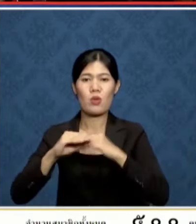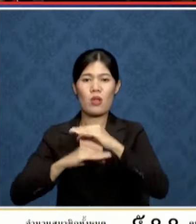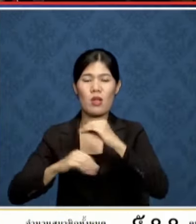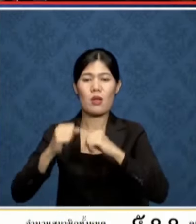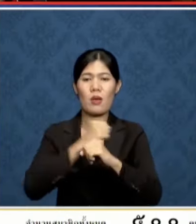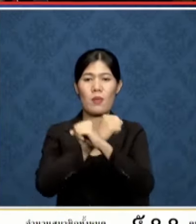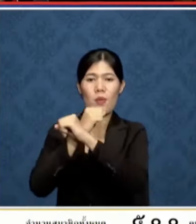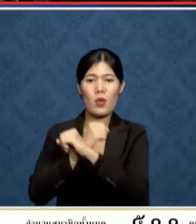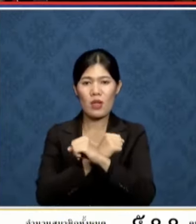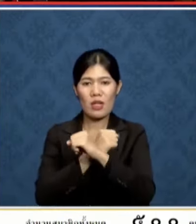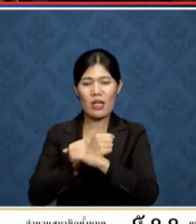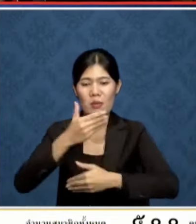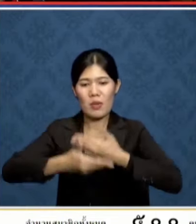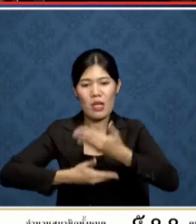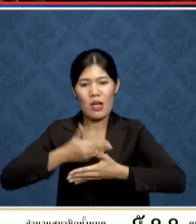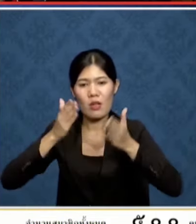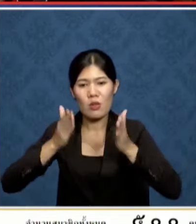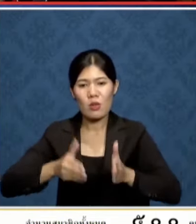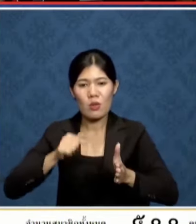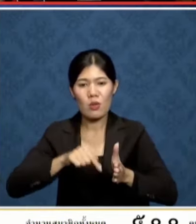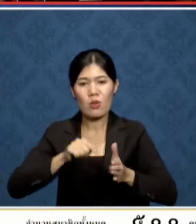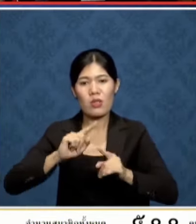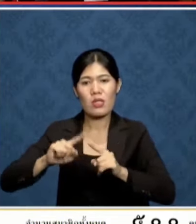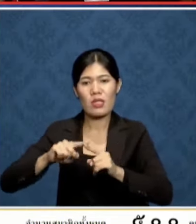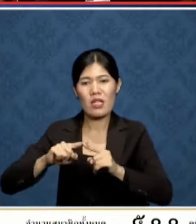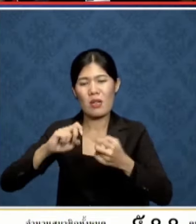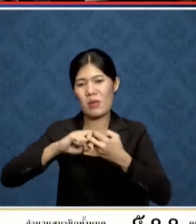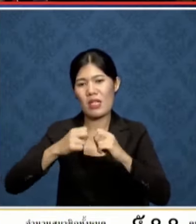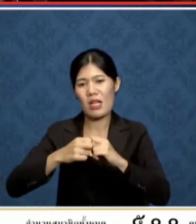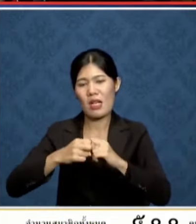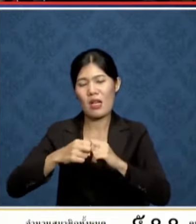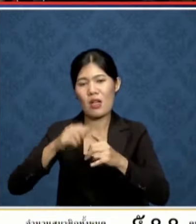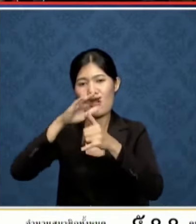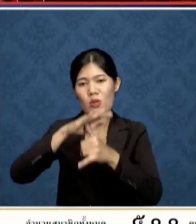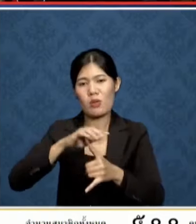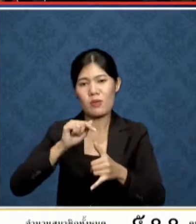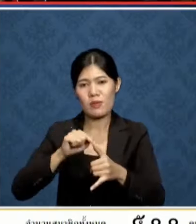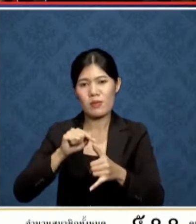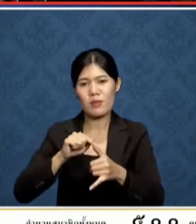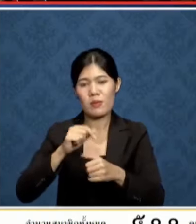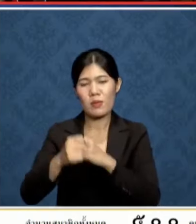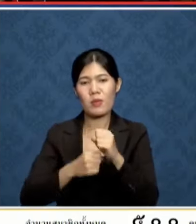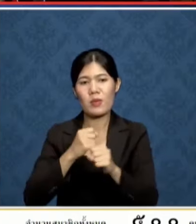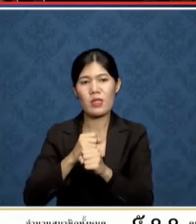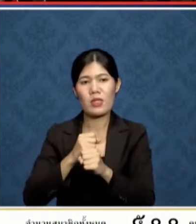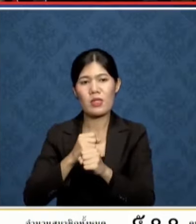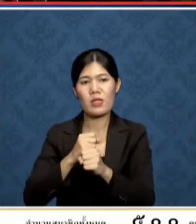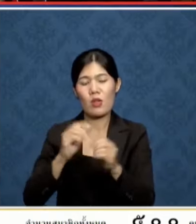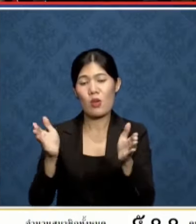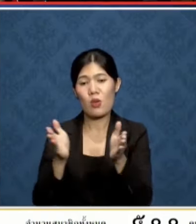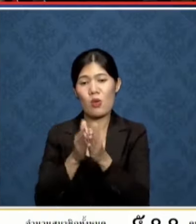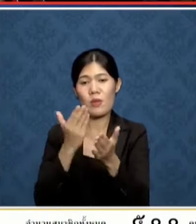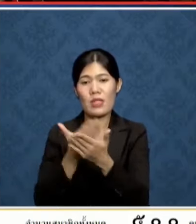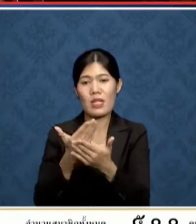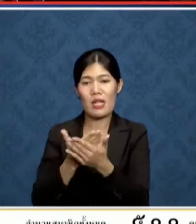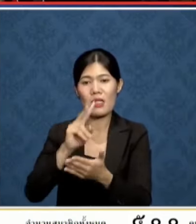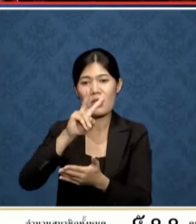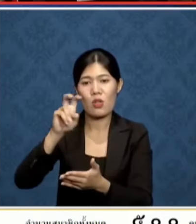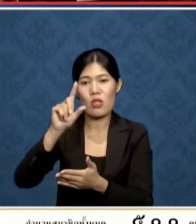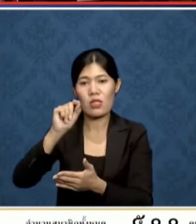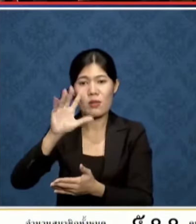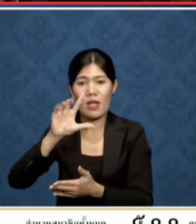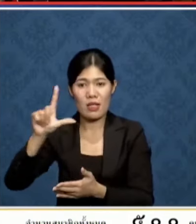มนุษย์นะครับใช้งบประมาณ 22ล้านบาทนะครับต่อเนื่องไปในวลา 10ปีตั้งแต่ 59ถึง 71นะครับรวมเป็นเงินทั้งสิ้น 225ล้านบาทใน